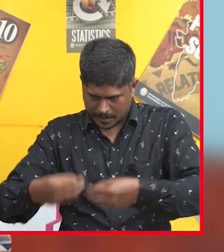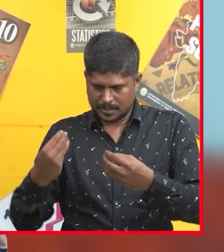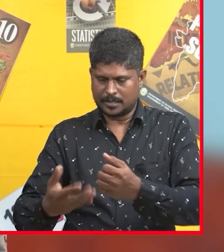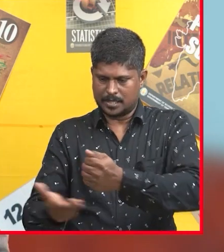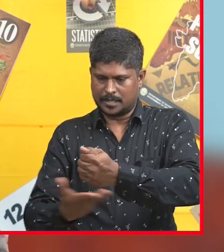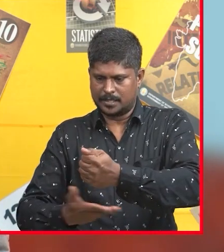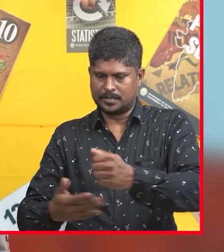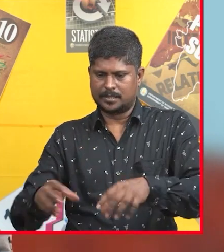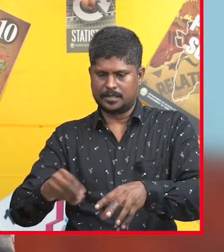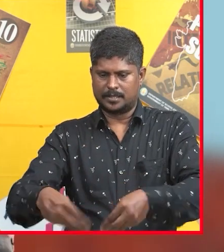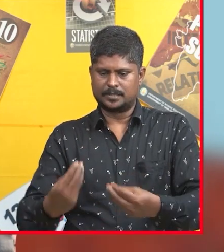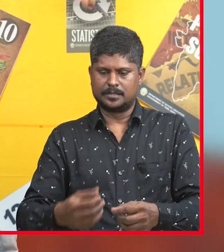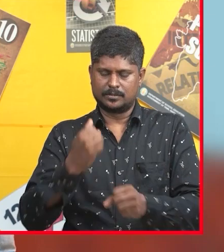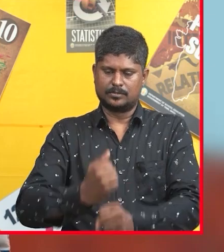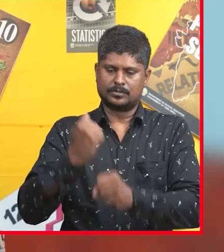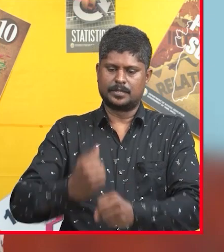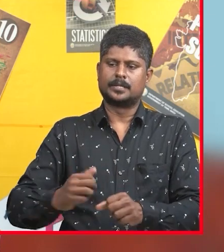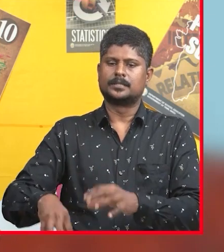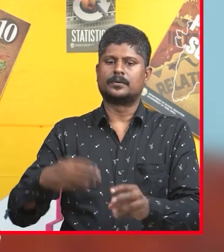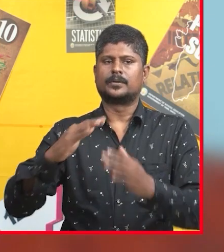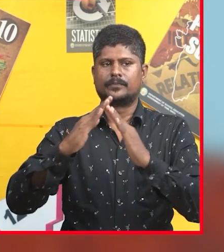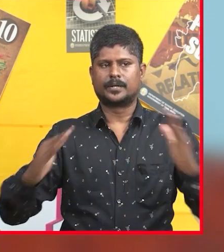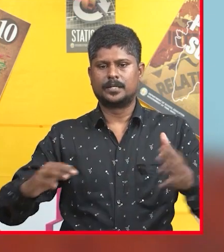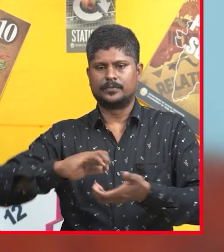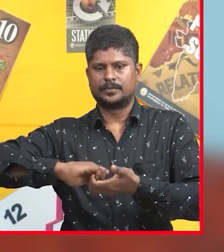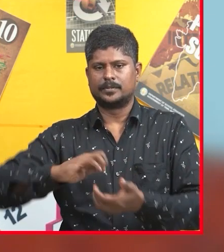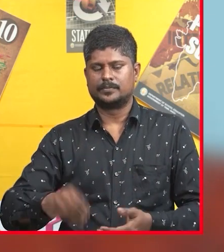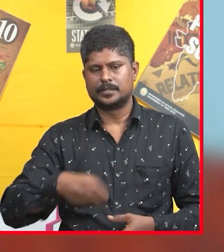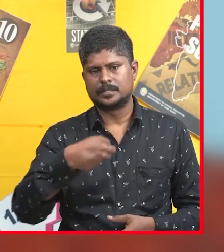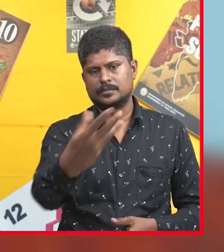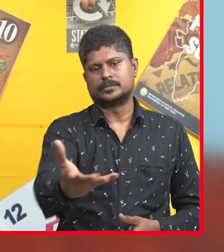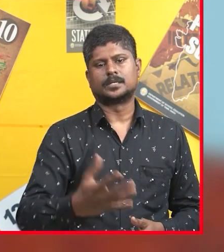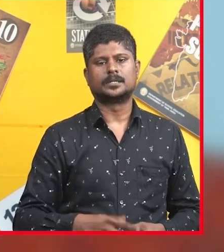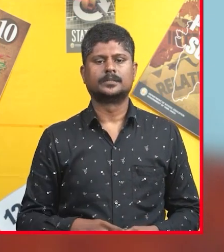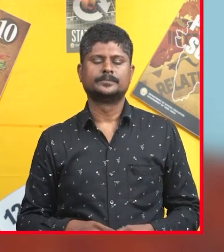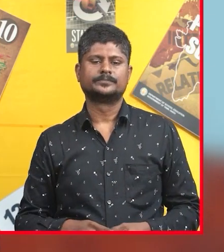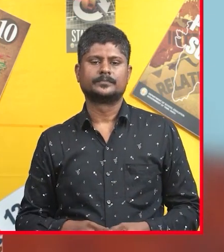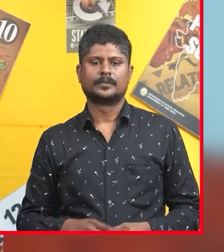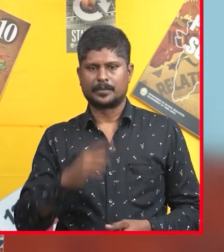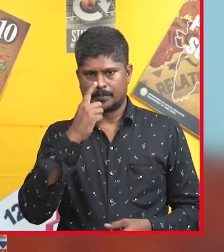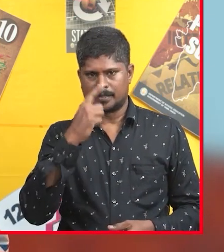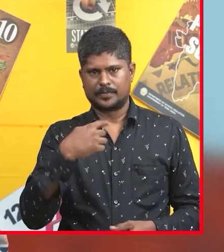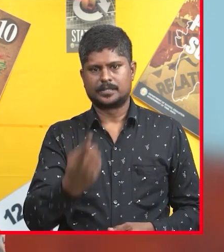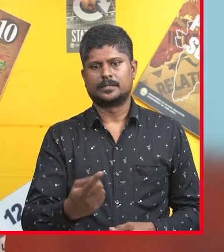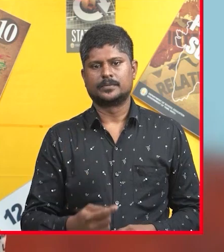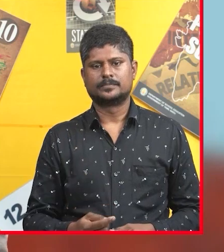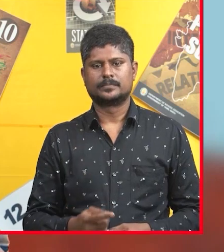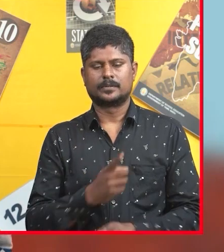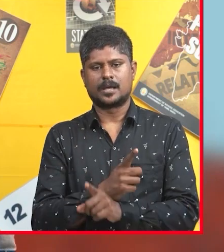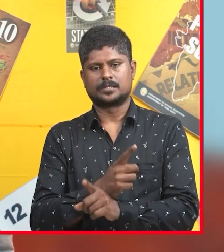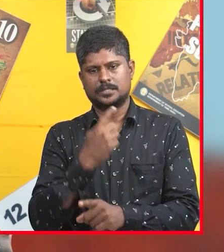அம்மி உரல்ல விட்டு குத்தி எடுத்து வரக்கூடிய விருந்தினருக்கு விருந்தளித்தாங்க, விருந்தளித்தாள் தலைவி அப்படிங்கிறத